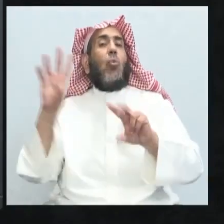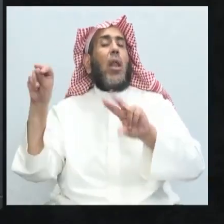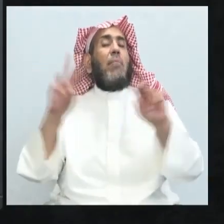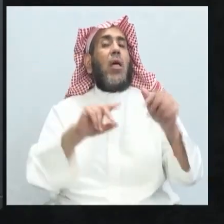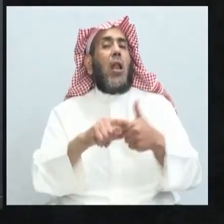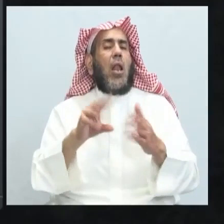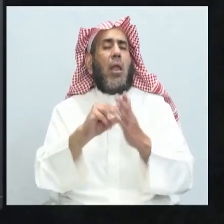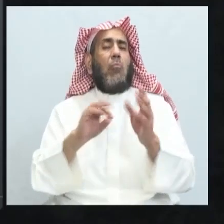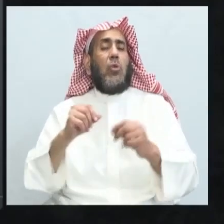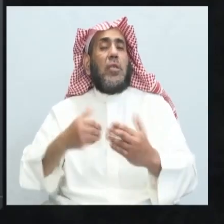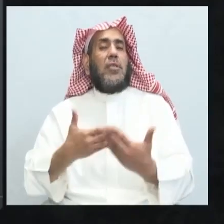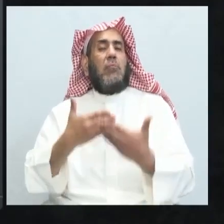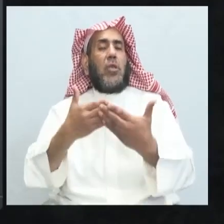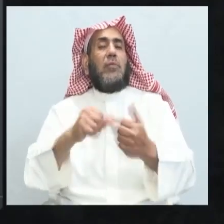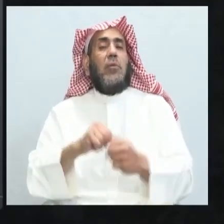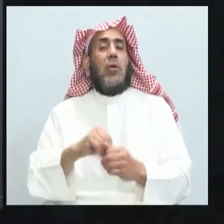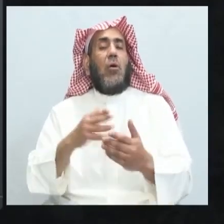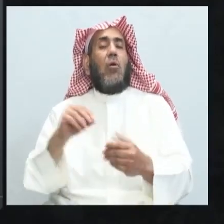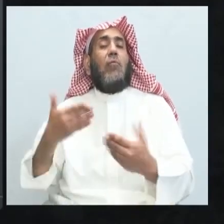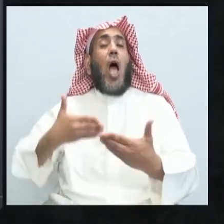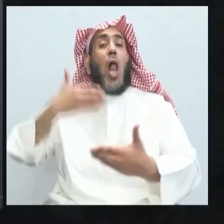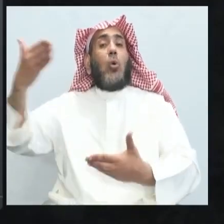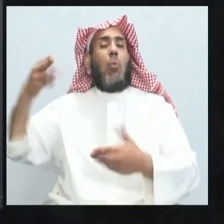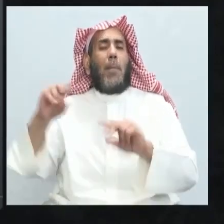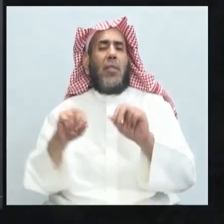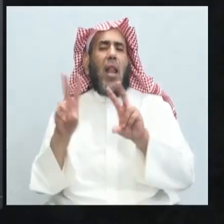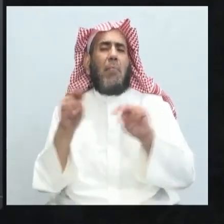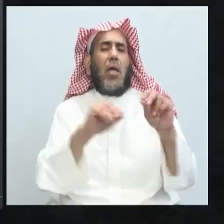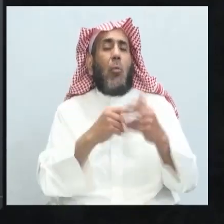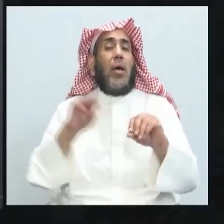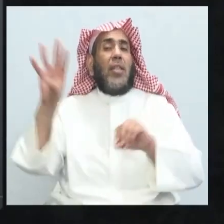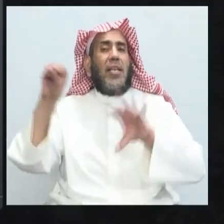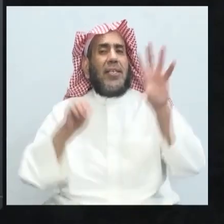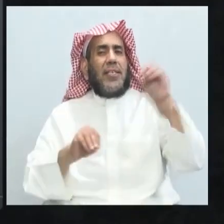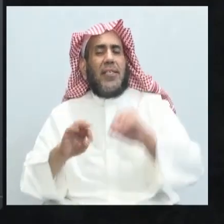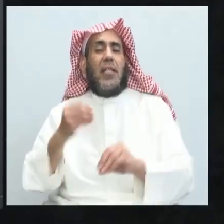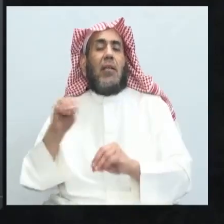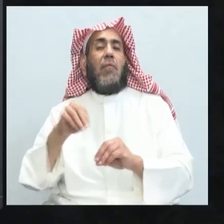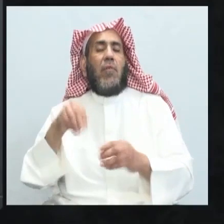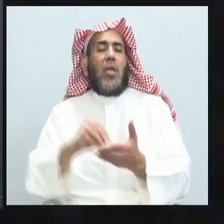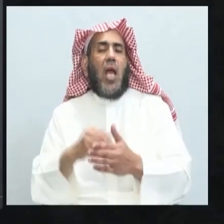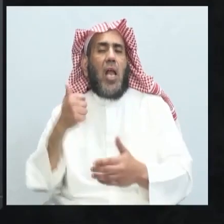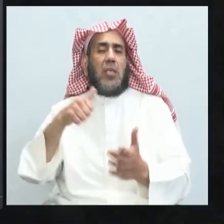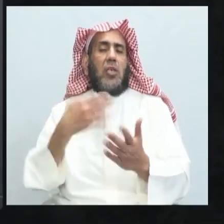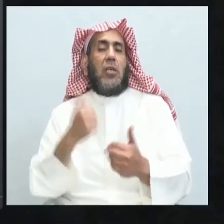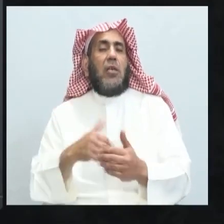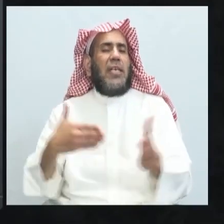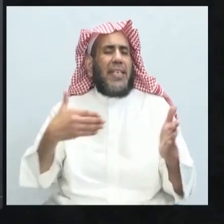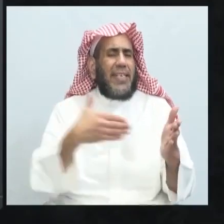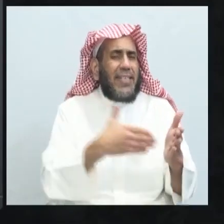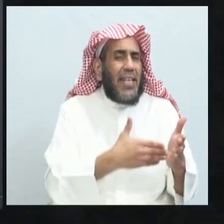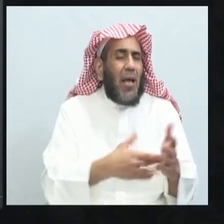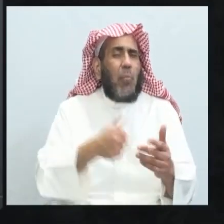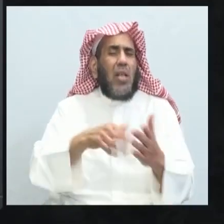واخذنا نموذج لقصص مساعده وايضا عرفنا الخطب او بعض الامثال وبعض القصص التي ذكرنا فيها في العصر الجاهلي انتهى العصر